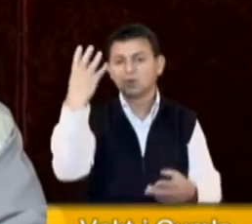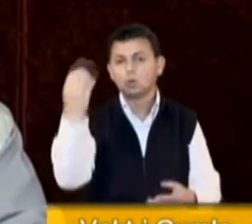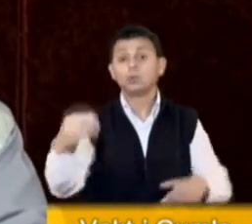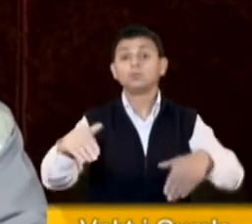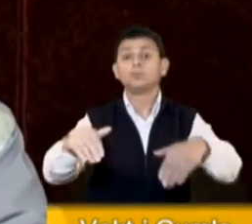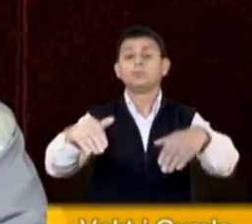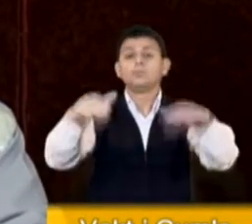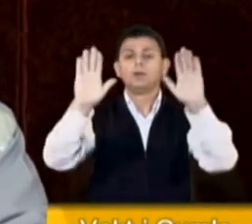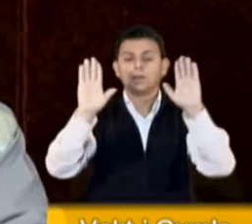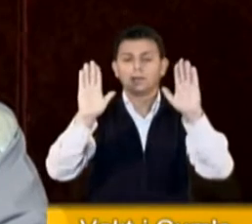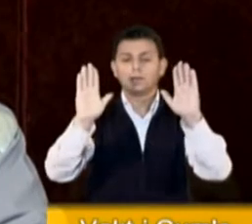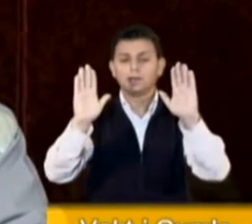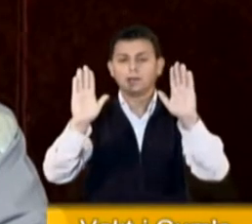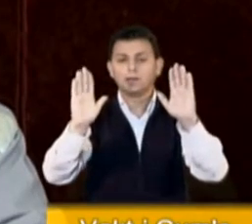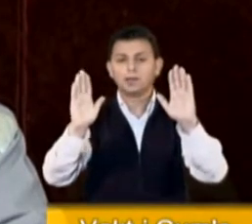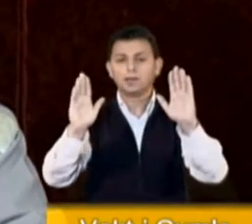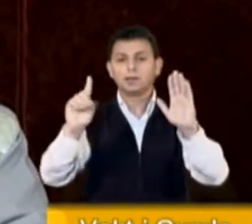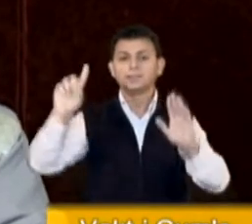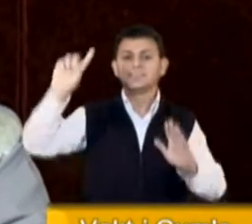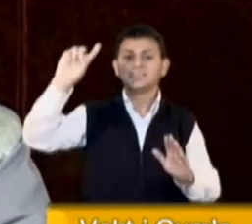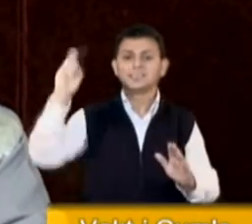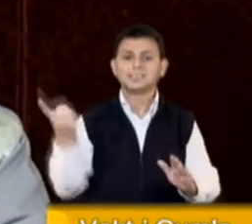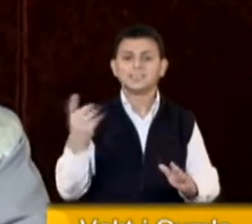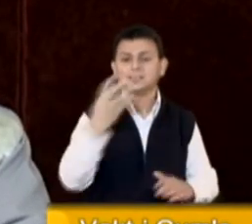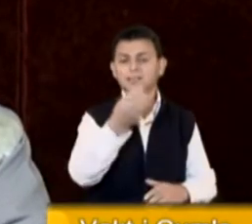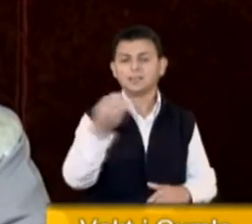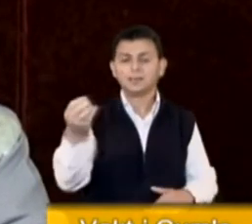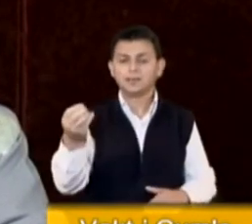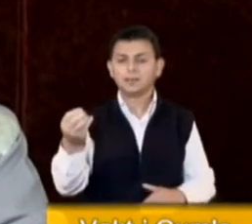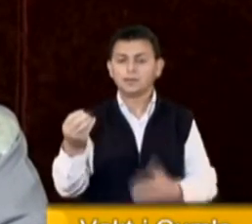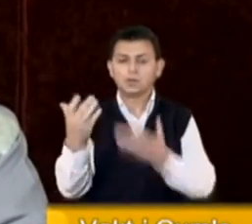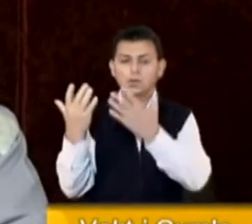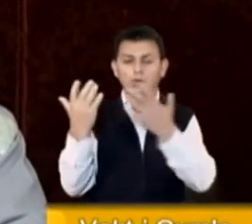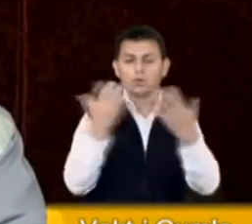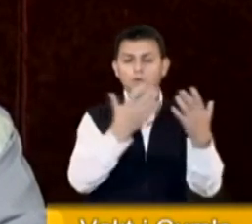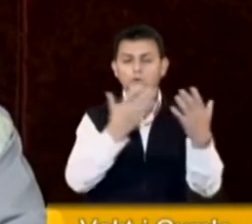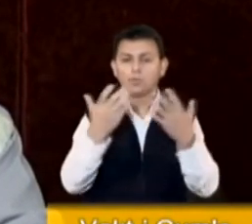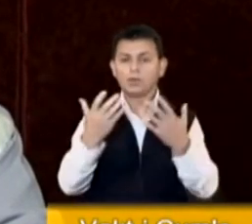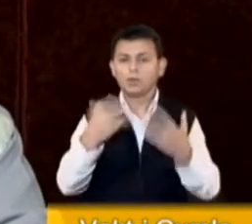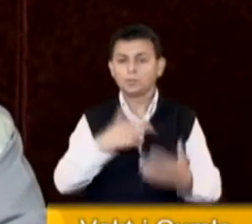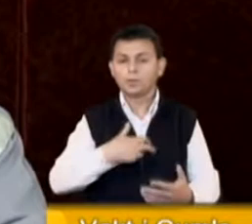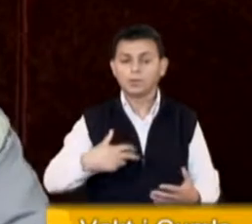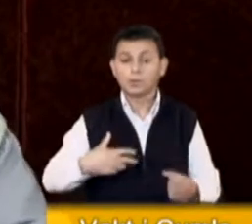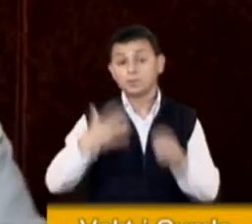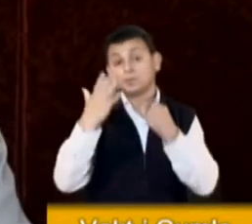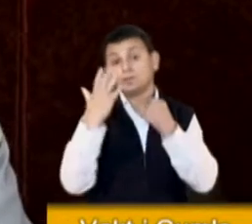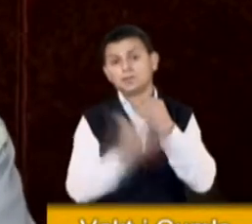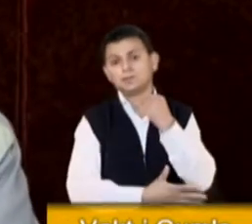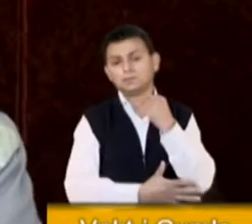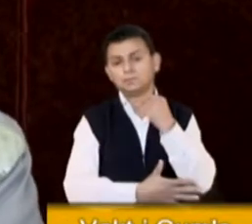caiz olmayan şeylerle okunmak ve onları takınmayı Efendimiz sallallahu aleyhi ve sellem yasaklıyor ve